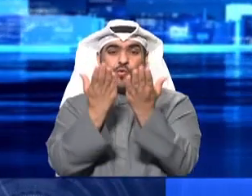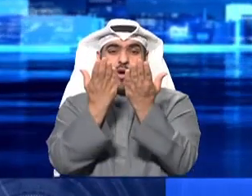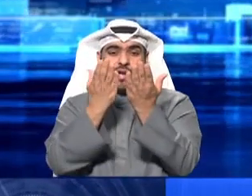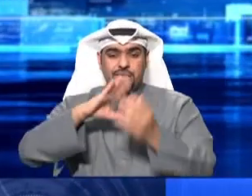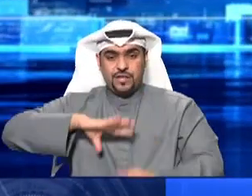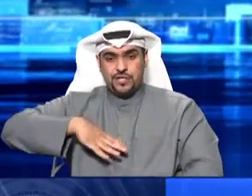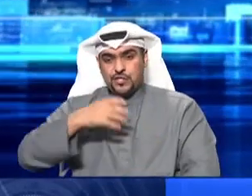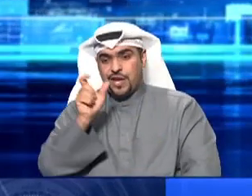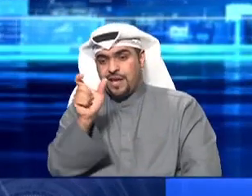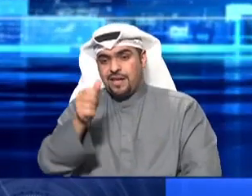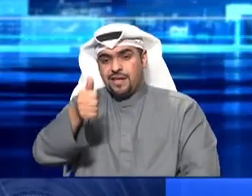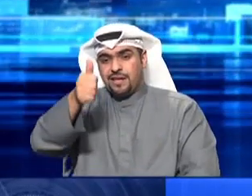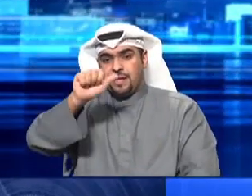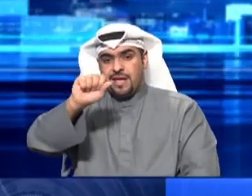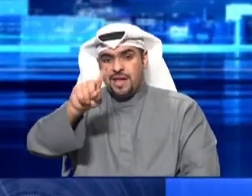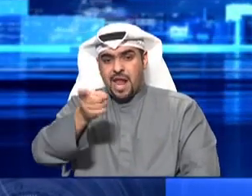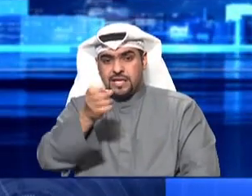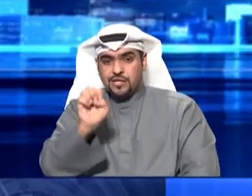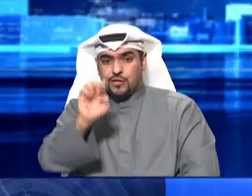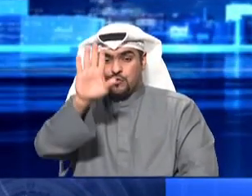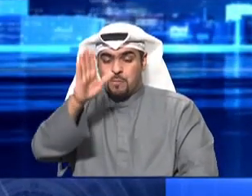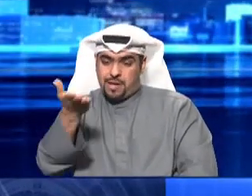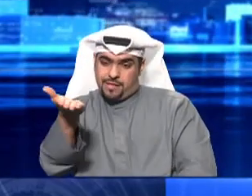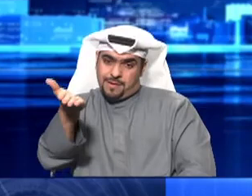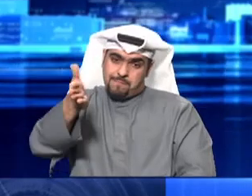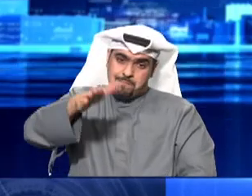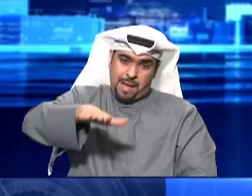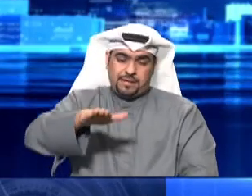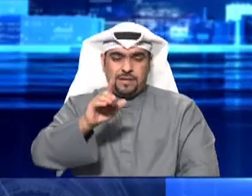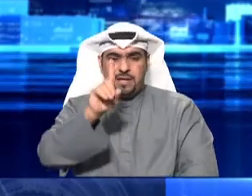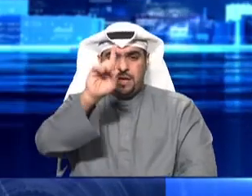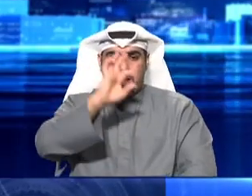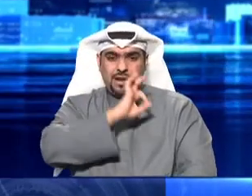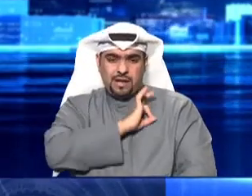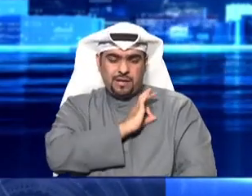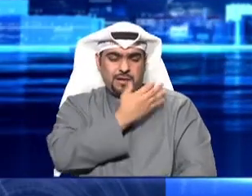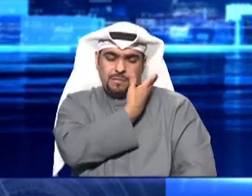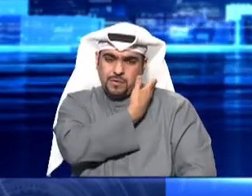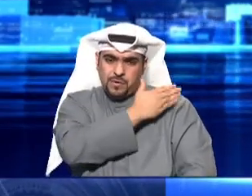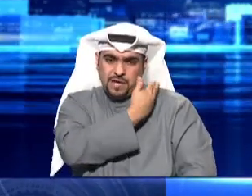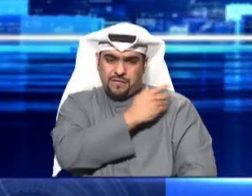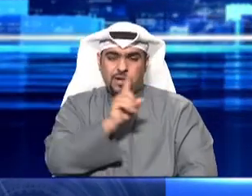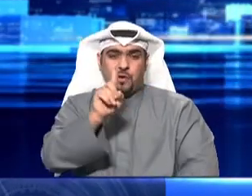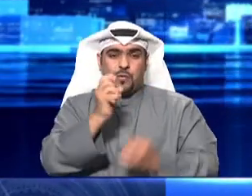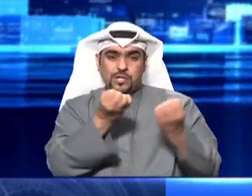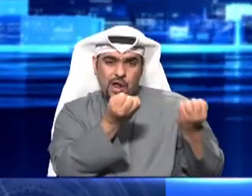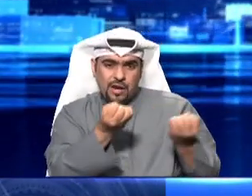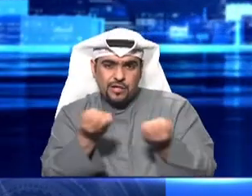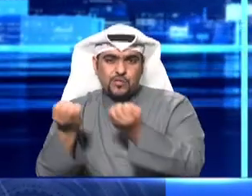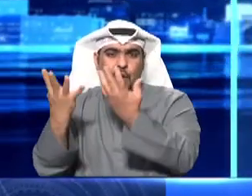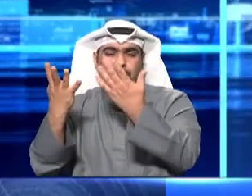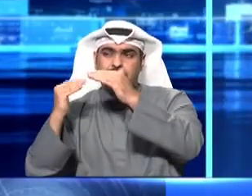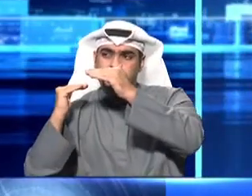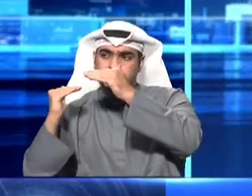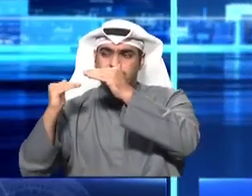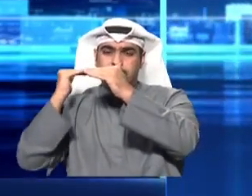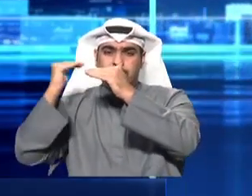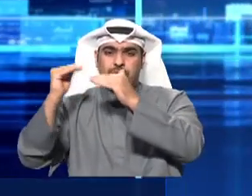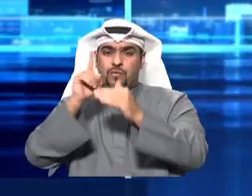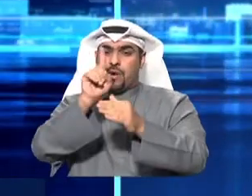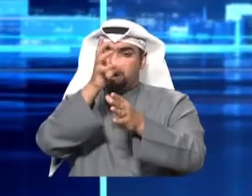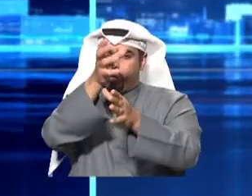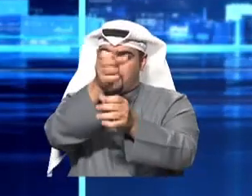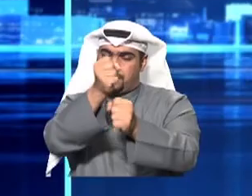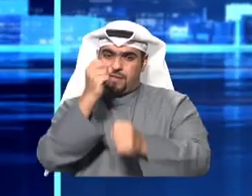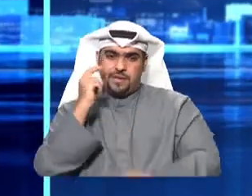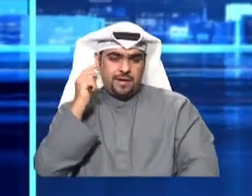أن يتغمد الفقيد بواسع رحمته ومغفرته ورضوانه وأن يسكنه فسيح جناته وأن لا يريه مكروها